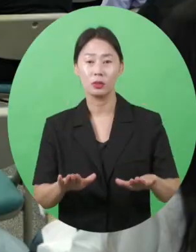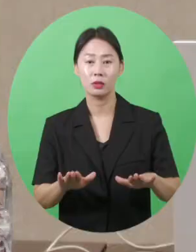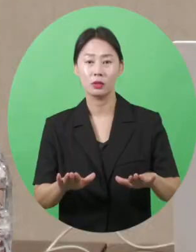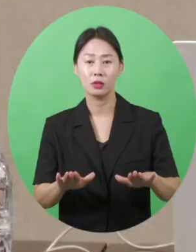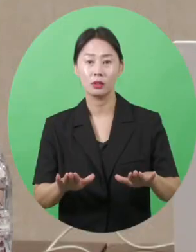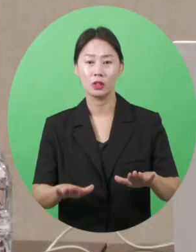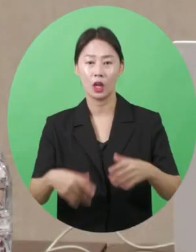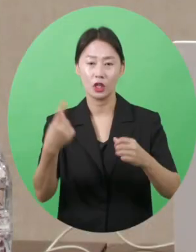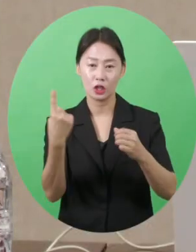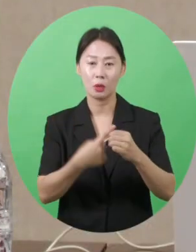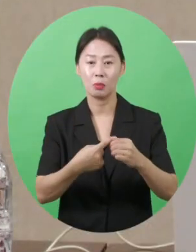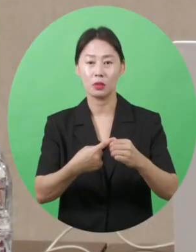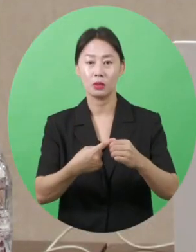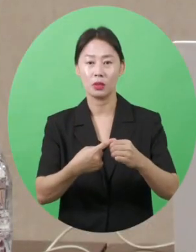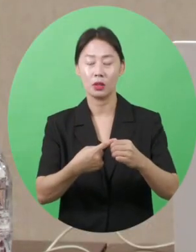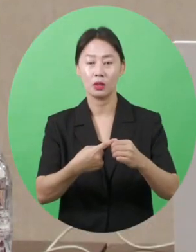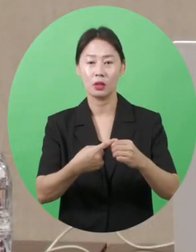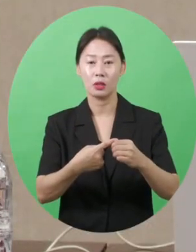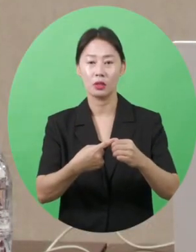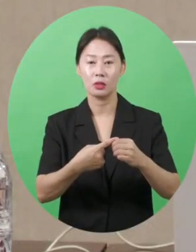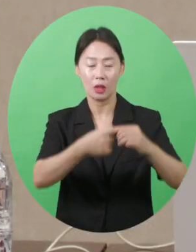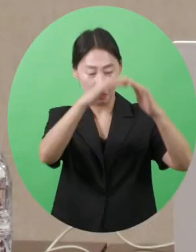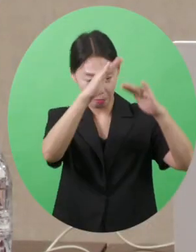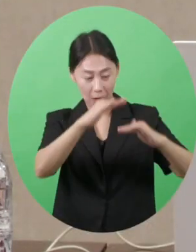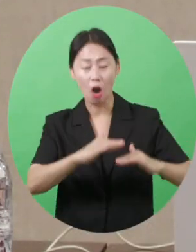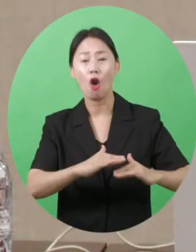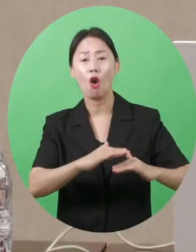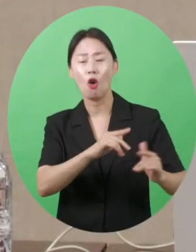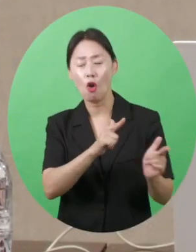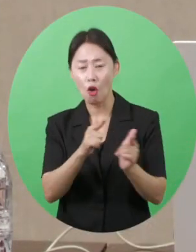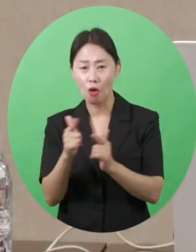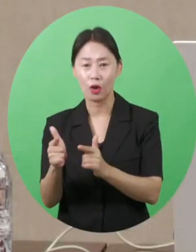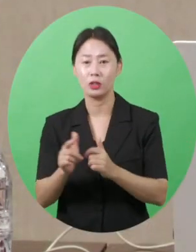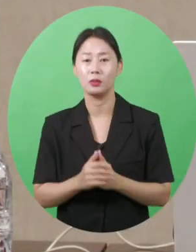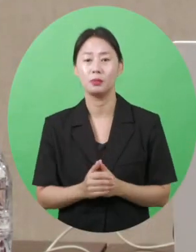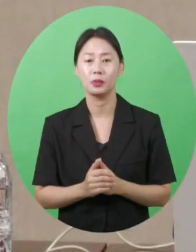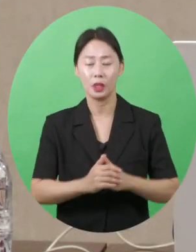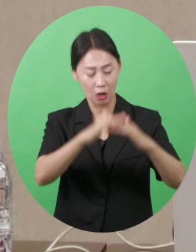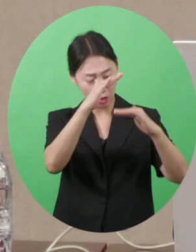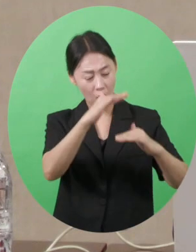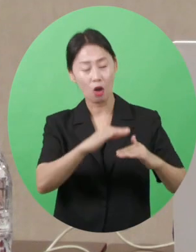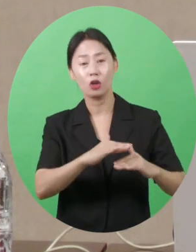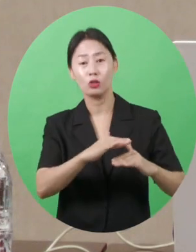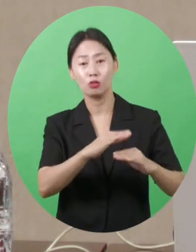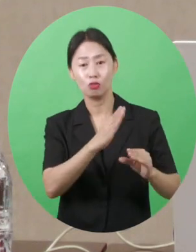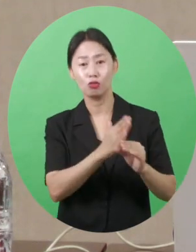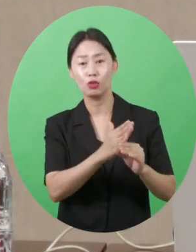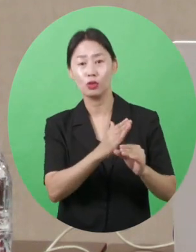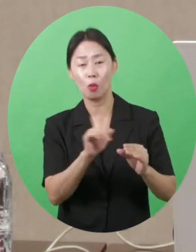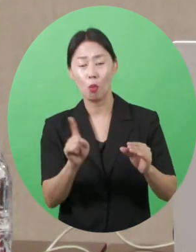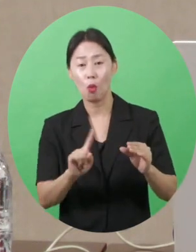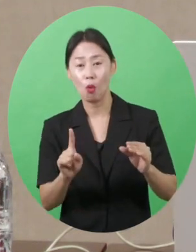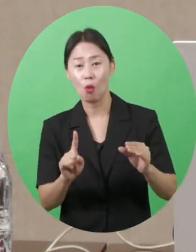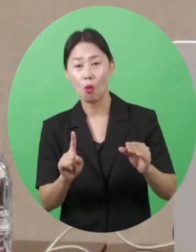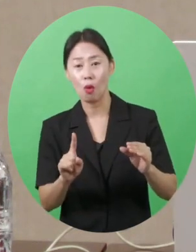저는 이제 첫 번째 저희가 사례를 몇 가지 준비했는데, 사례 중에